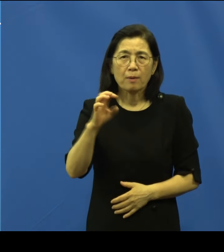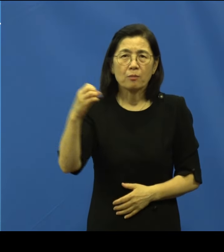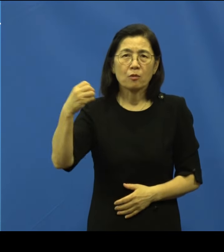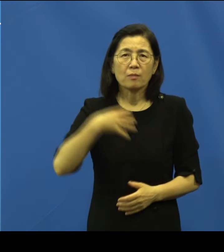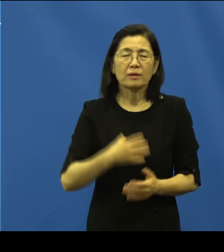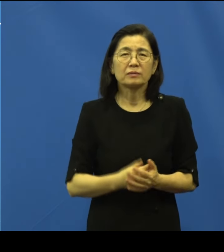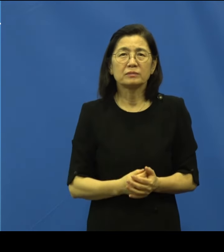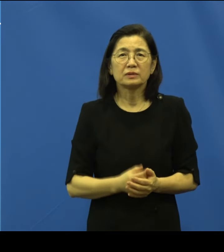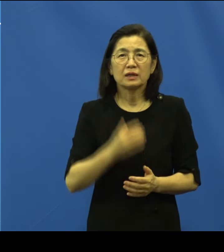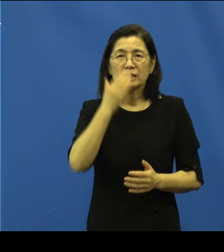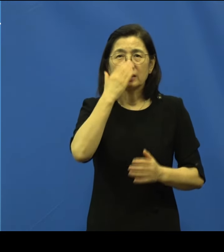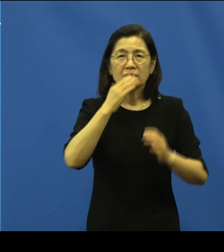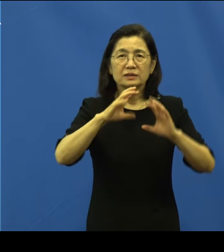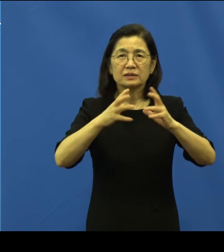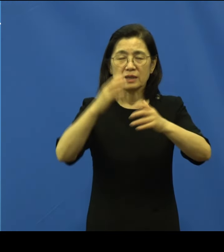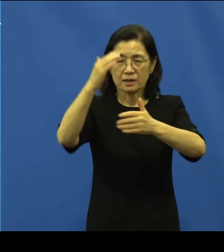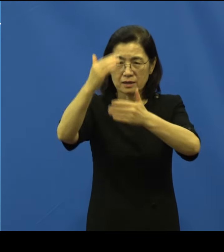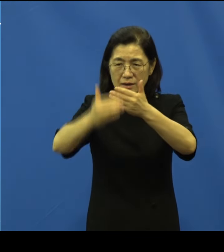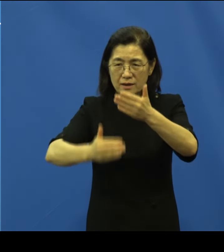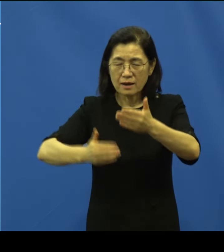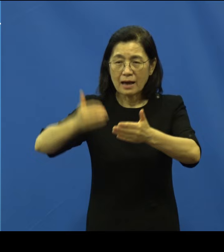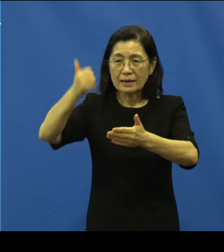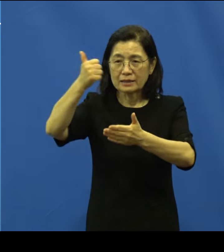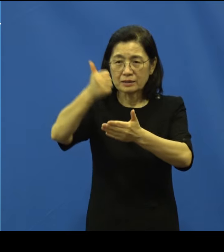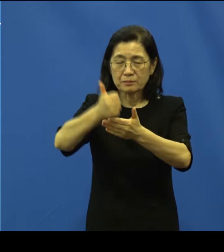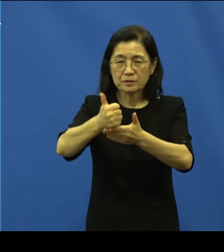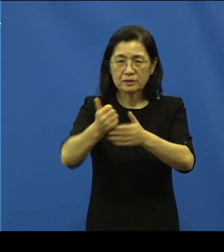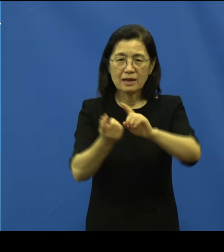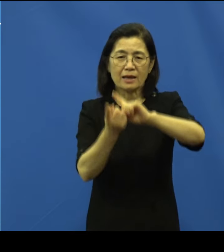이스라엘의 하나님은 그의 백성을 위해 싸우시는 전사시다.